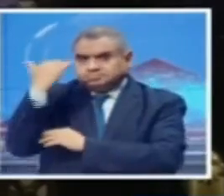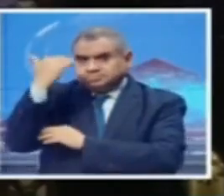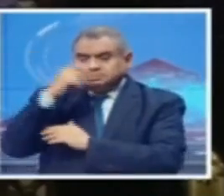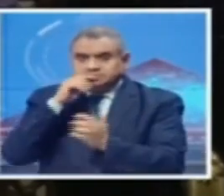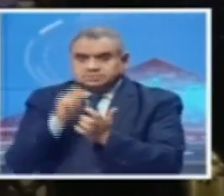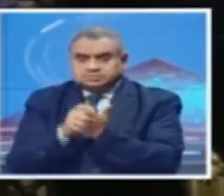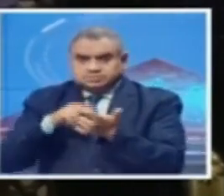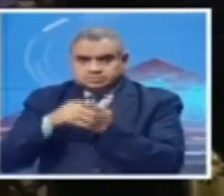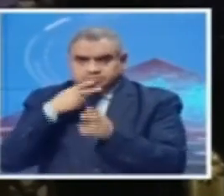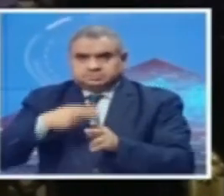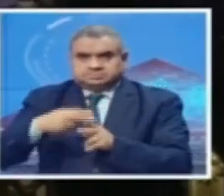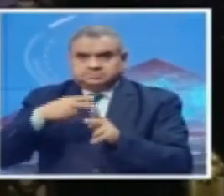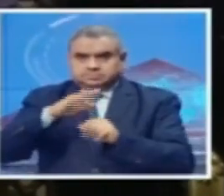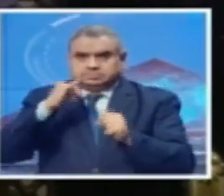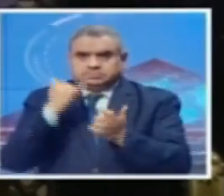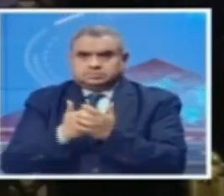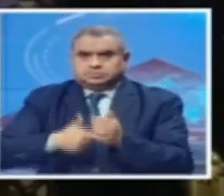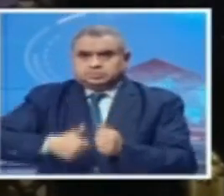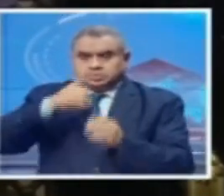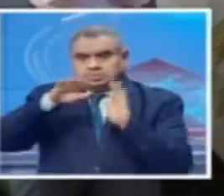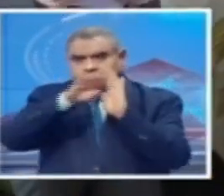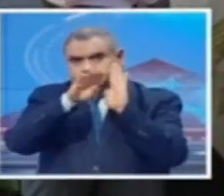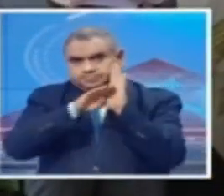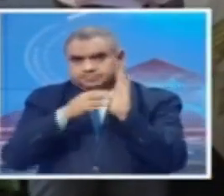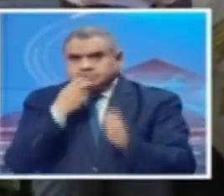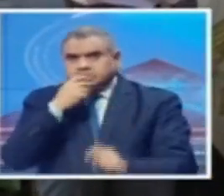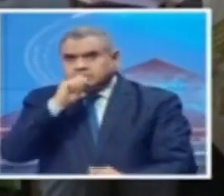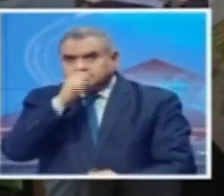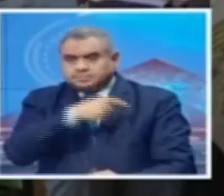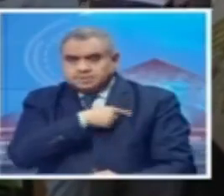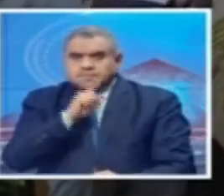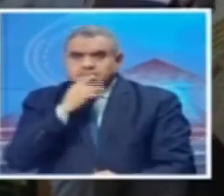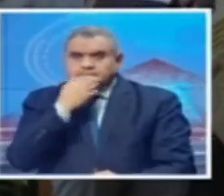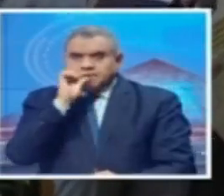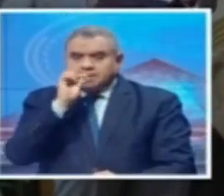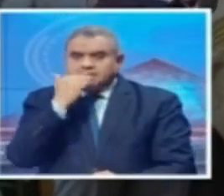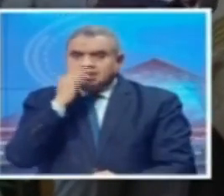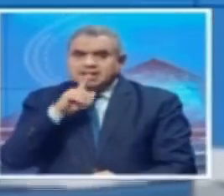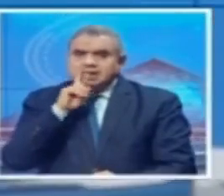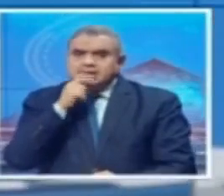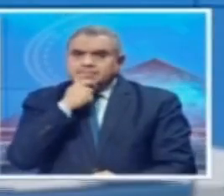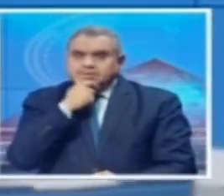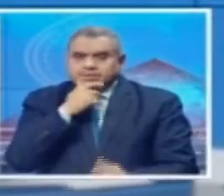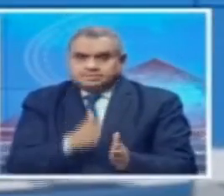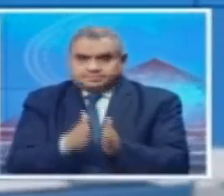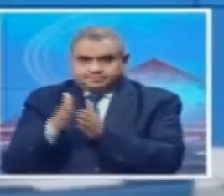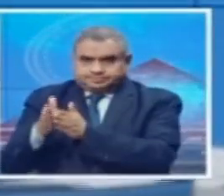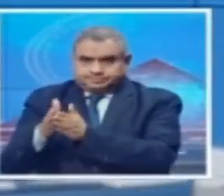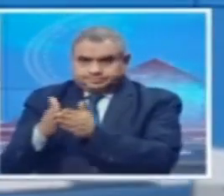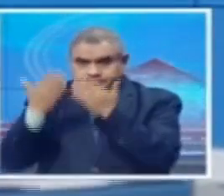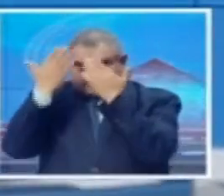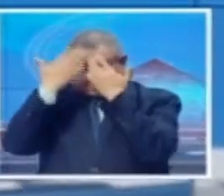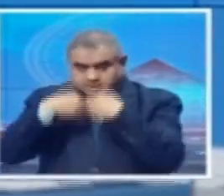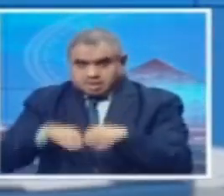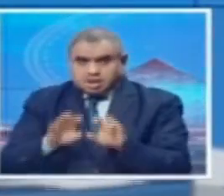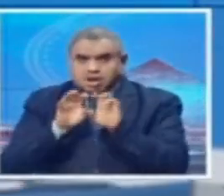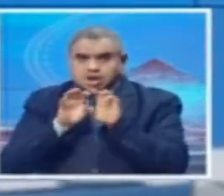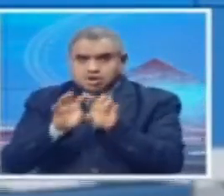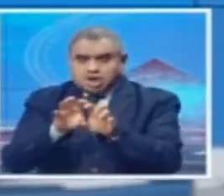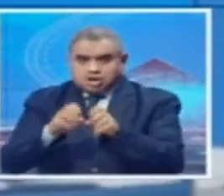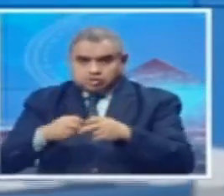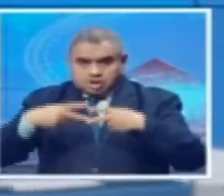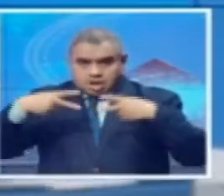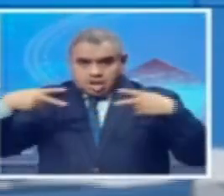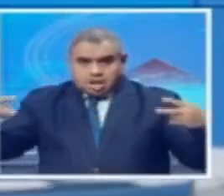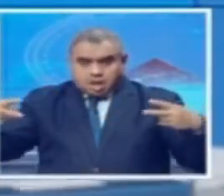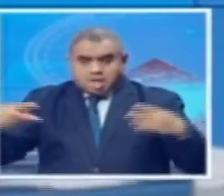في توفير التطعيمات بشكل ميسر. محمد حلمي، التلفزيون المصري. هذا ونذيع عقب هذه